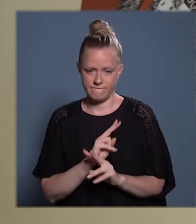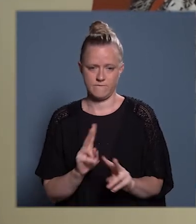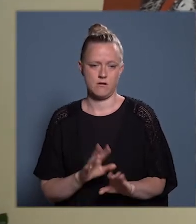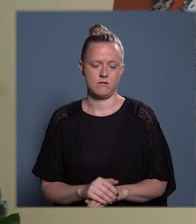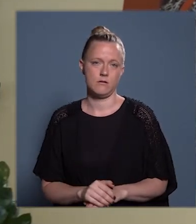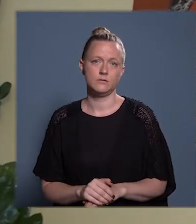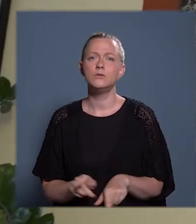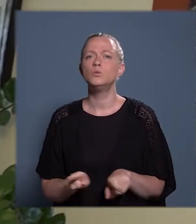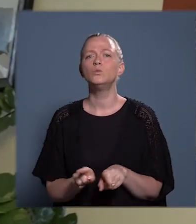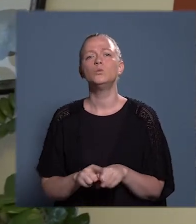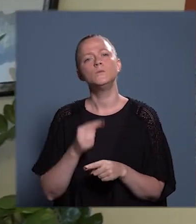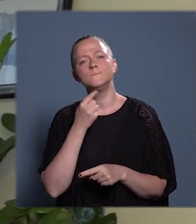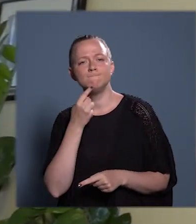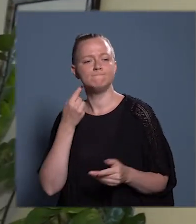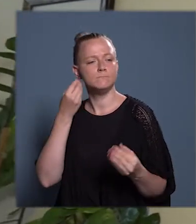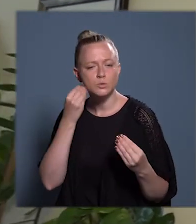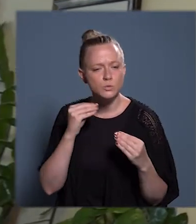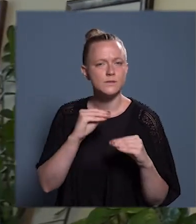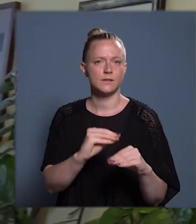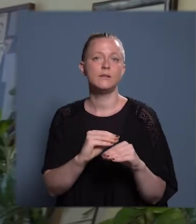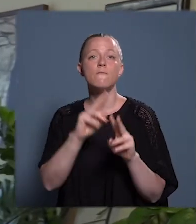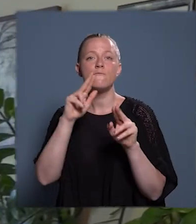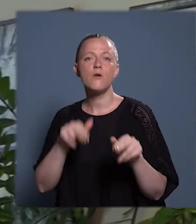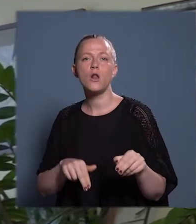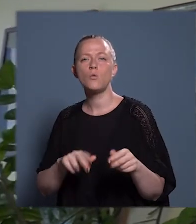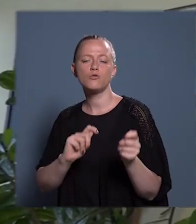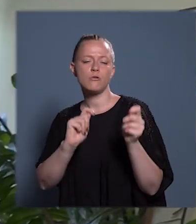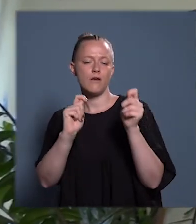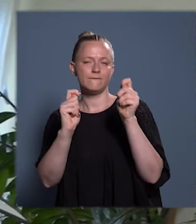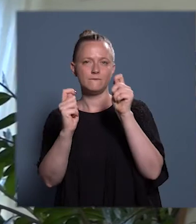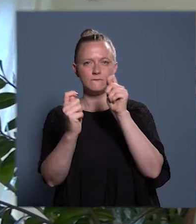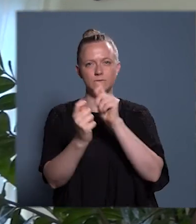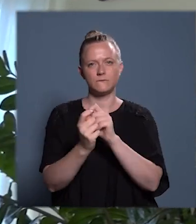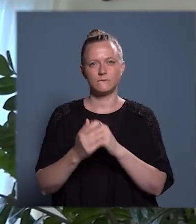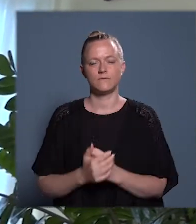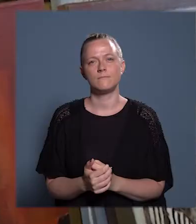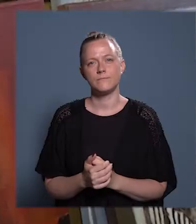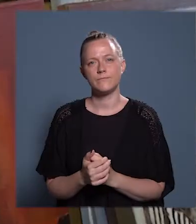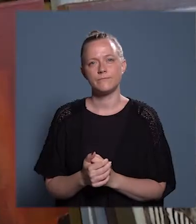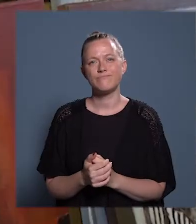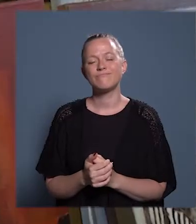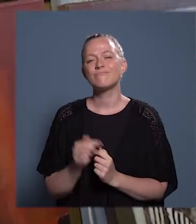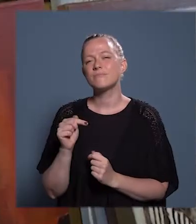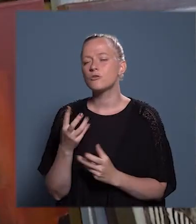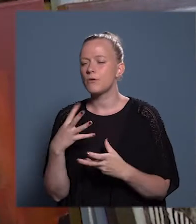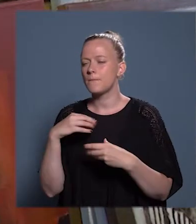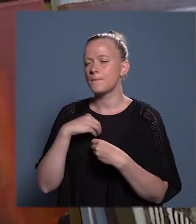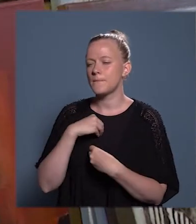mondandójuk, hogy a valóságot átlényegítem, és akkor a bennem